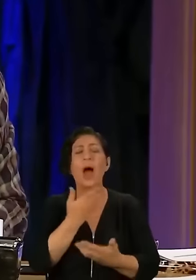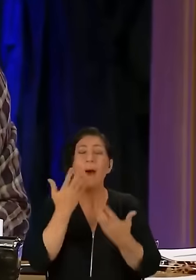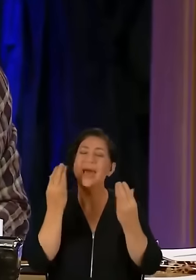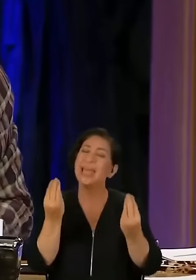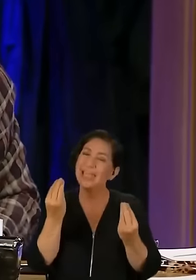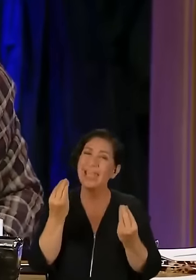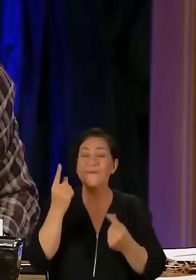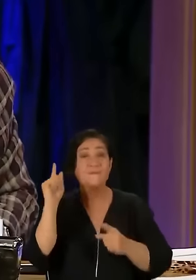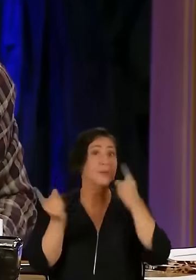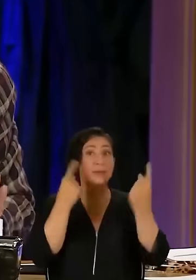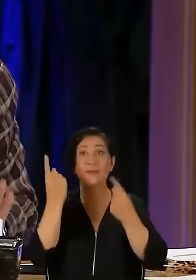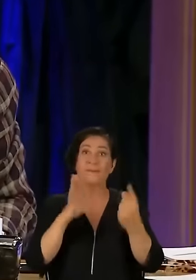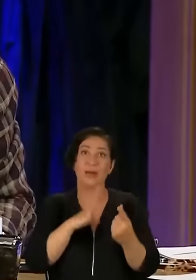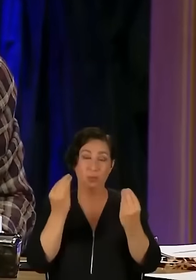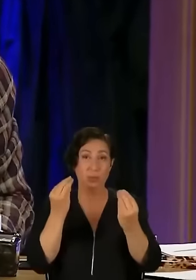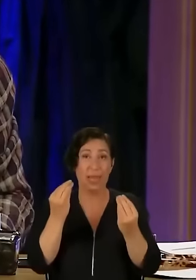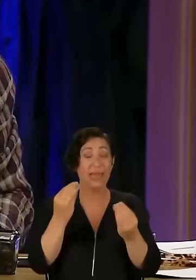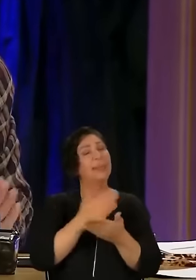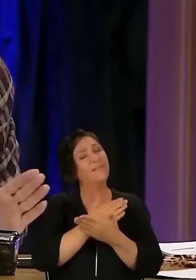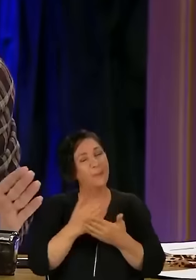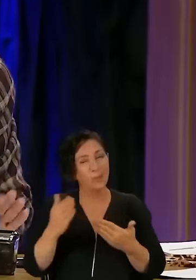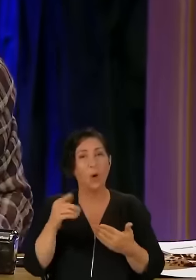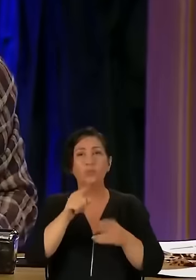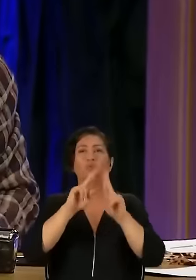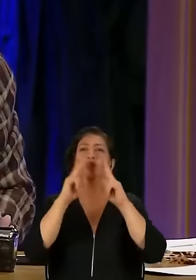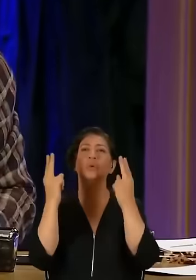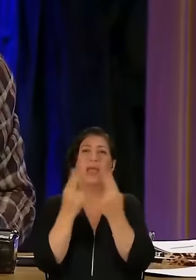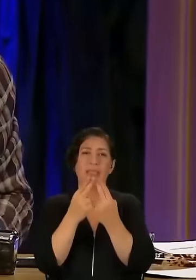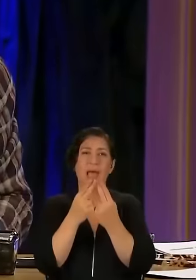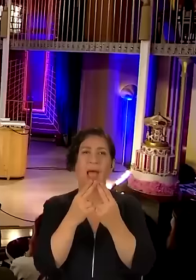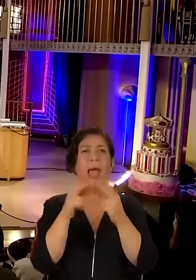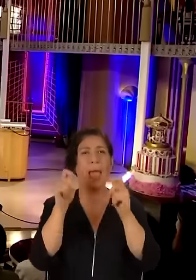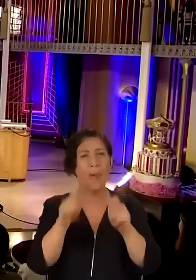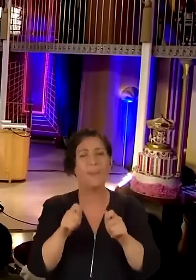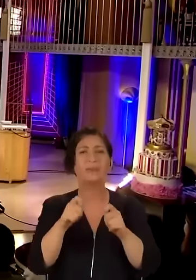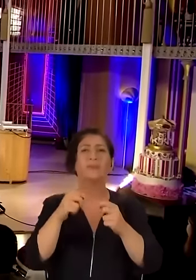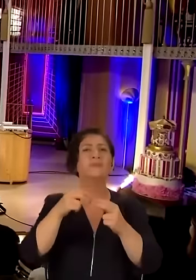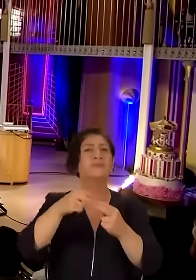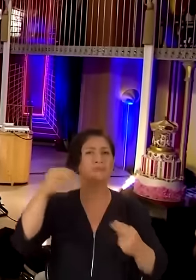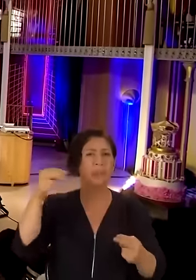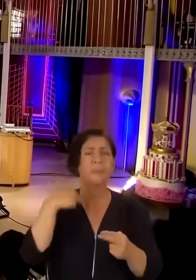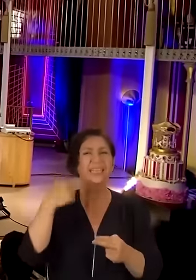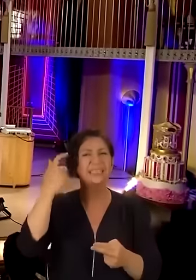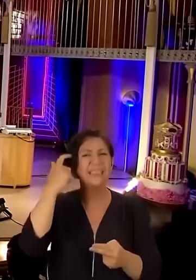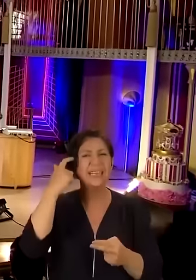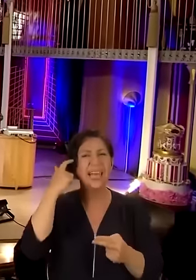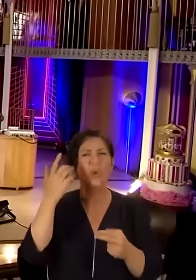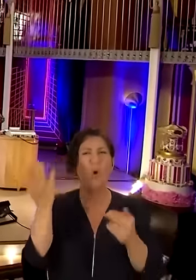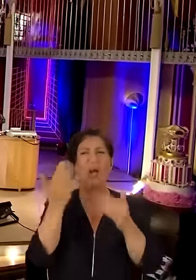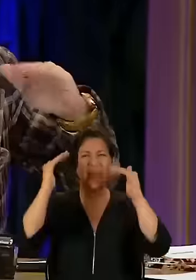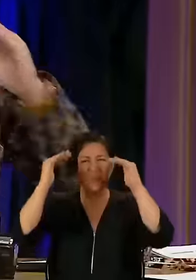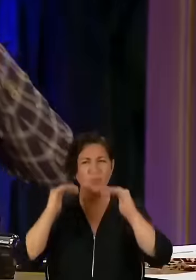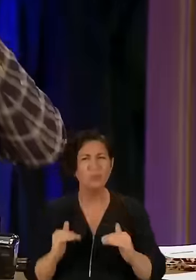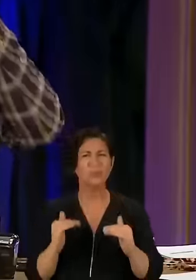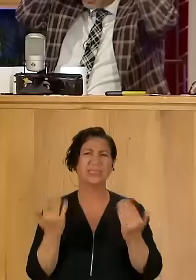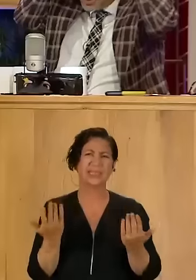iyidir. Aksiyon var. Güzel. Devam ediyor. Bu bütün dünyada tutan formatlar. Bizde tabii zeka seviyesi o kadar